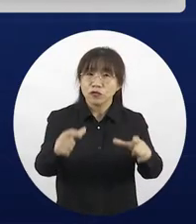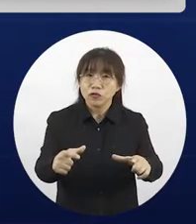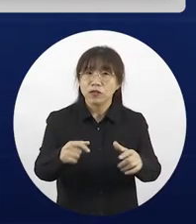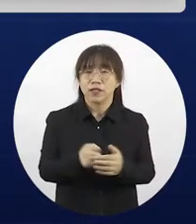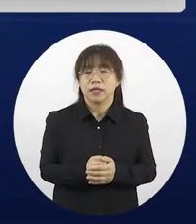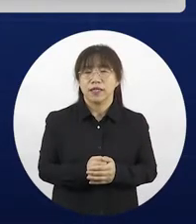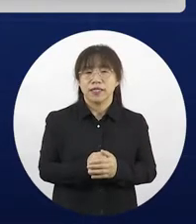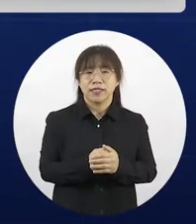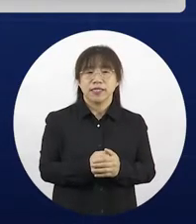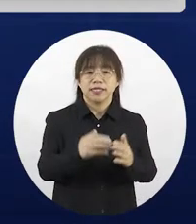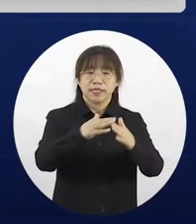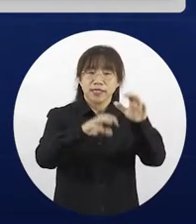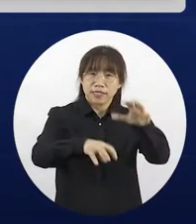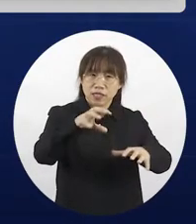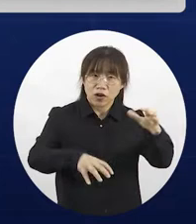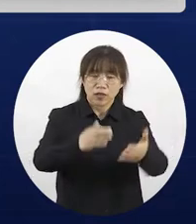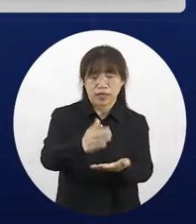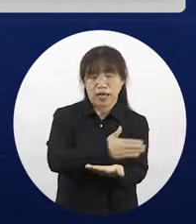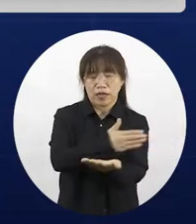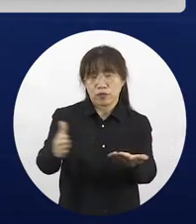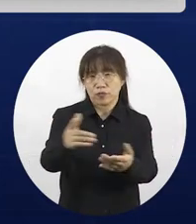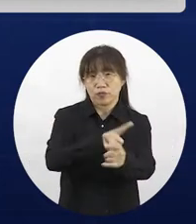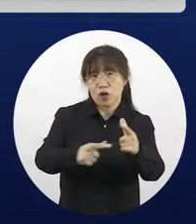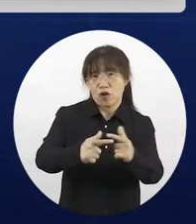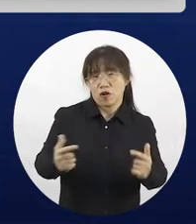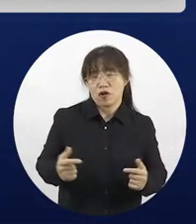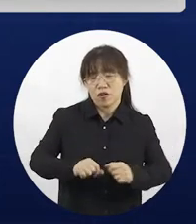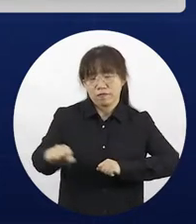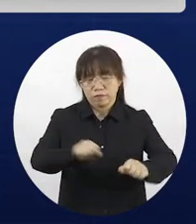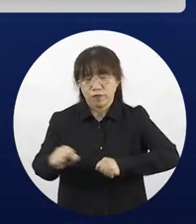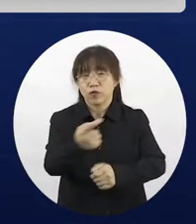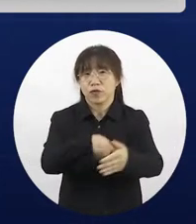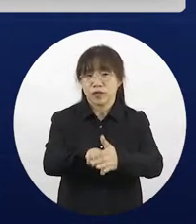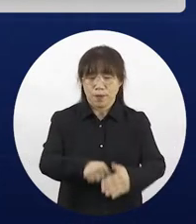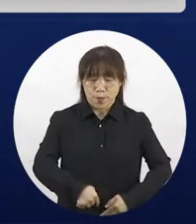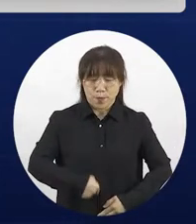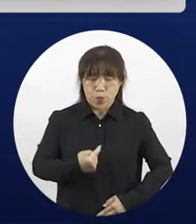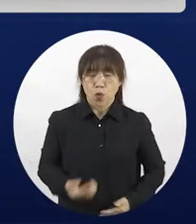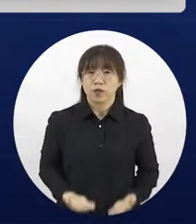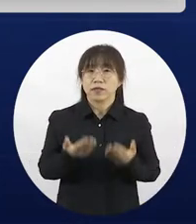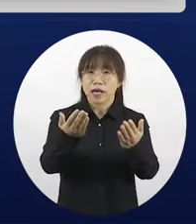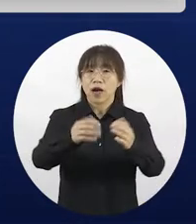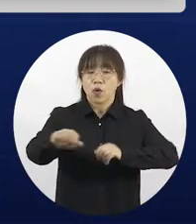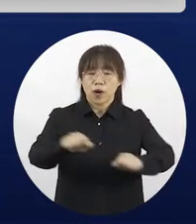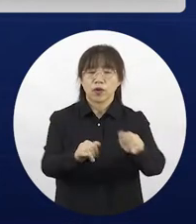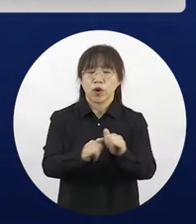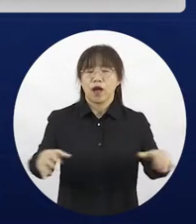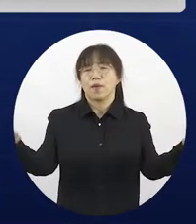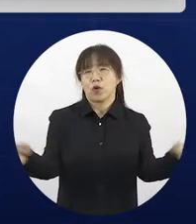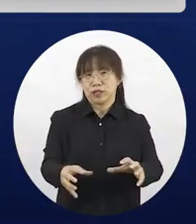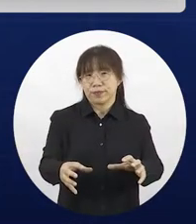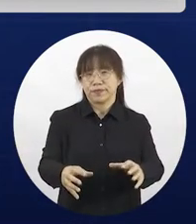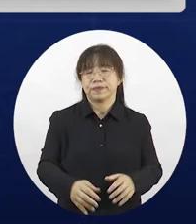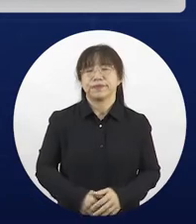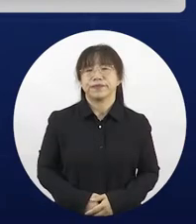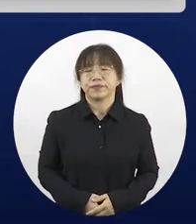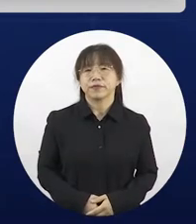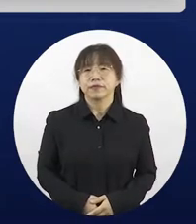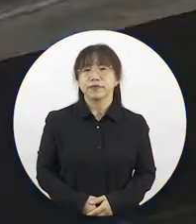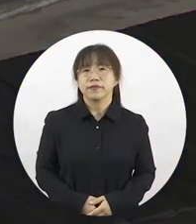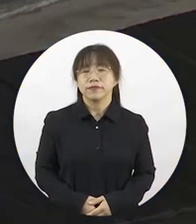강서구가 지역사회 나눔을 실천하기 위한 자원봉사 캠프 활동가를 오는 5월 10일까지 모집합니다.